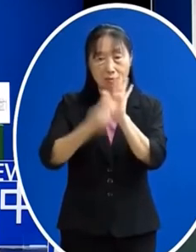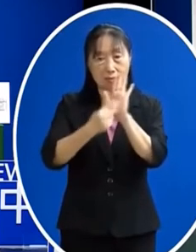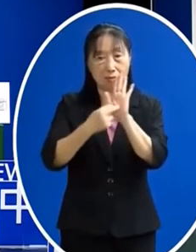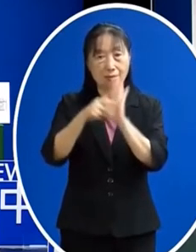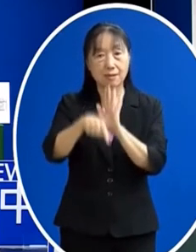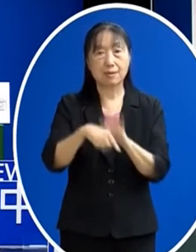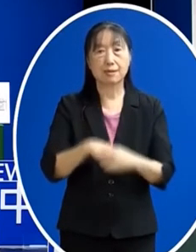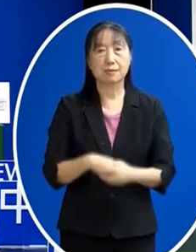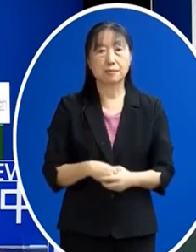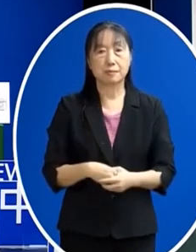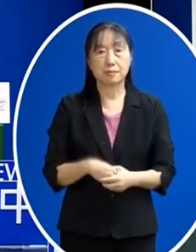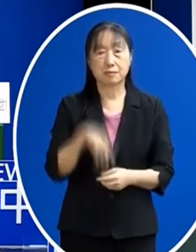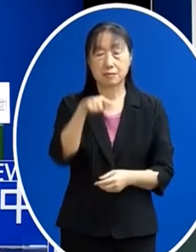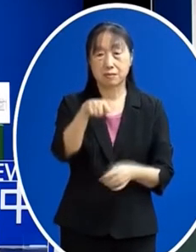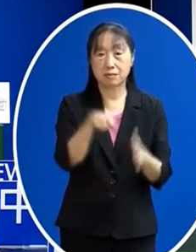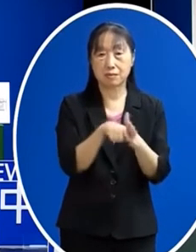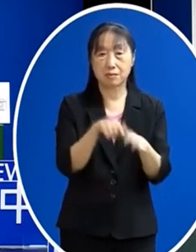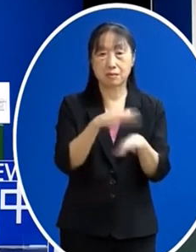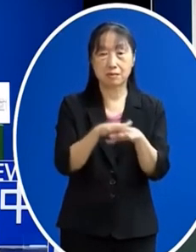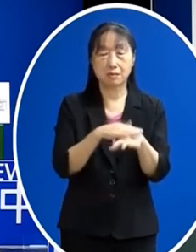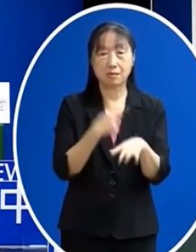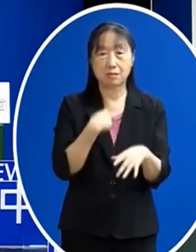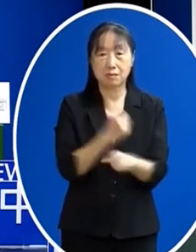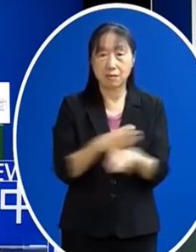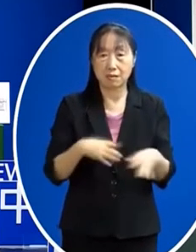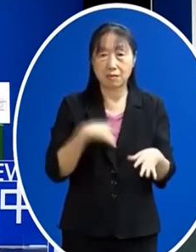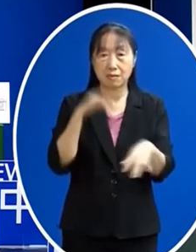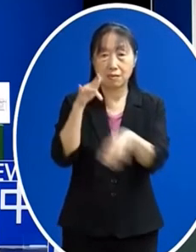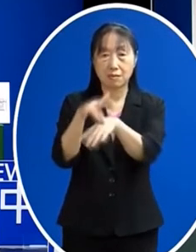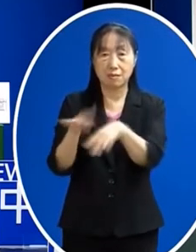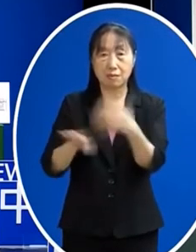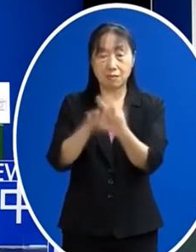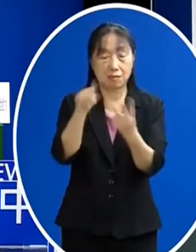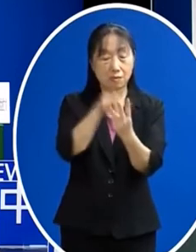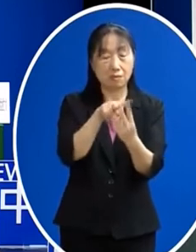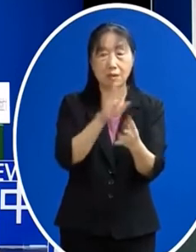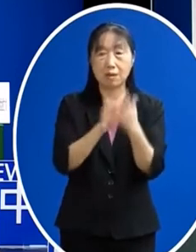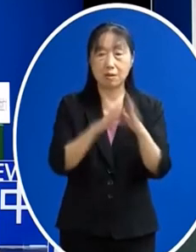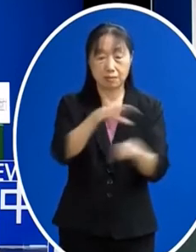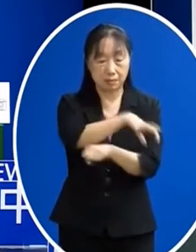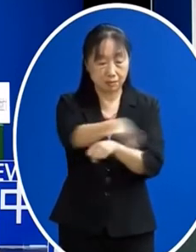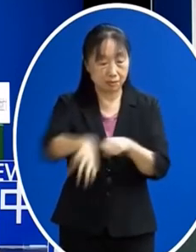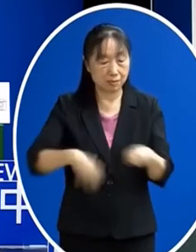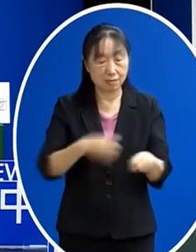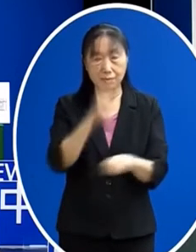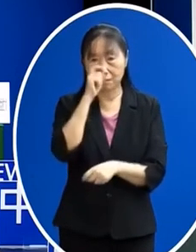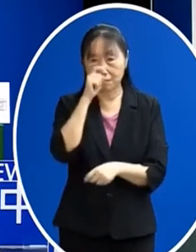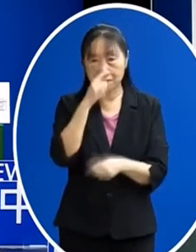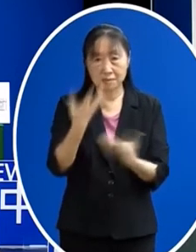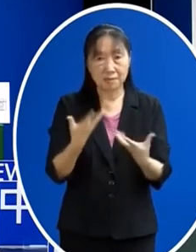下，那只能是说他可能有碰到另外两只，还是说是比较有可能是这个环境上面的污染呢？谢谢。